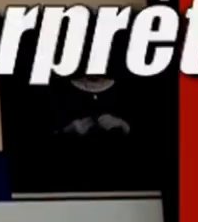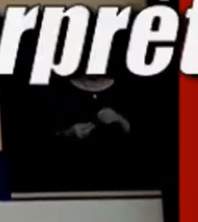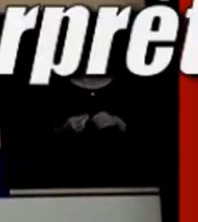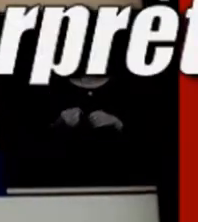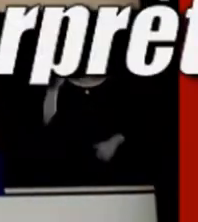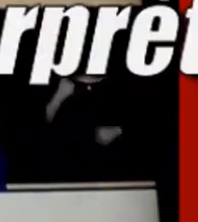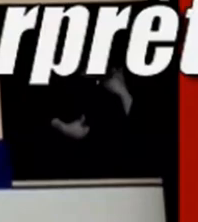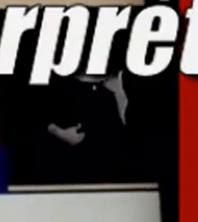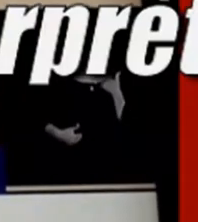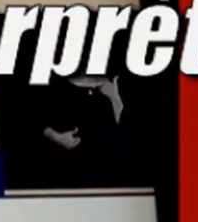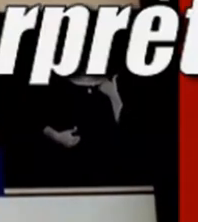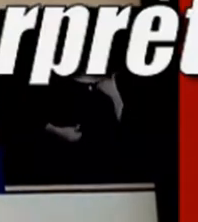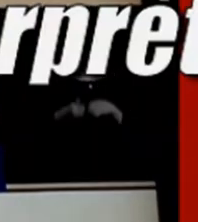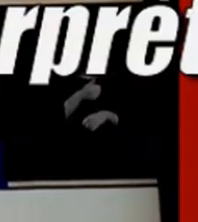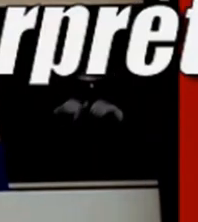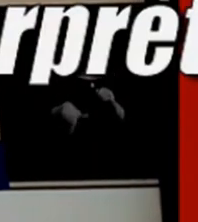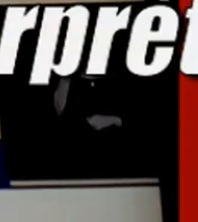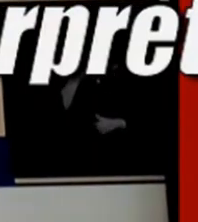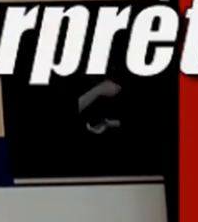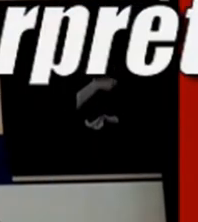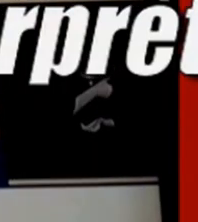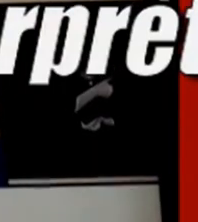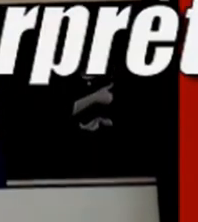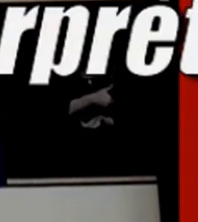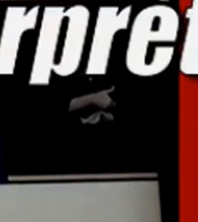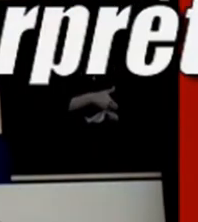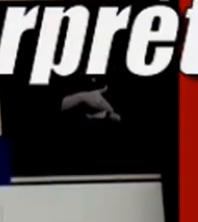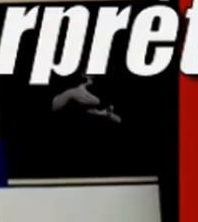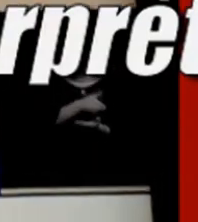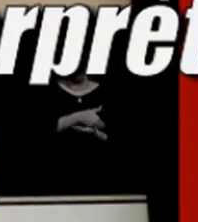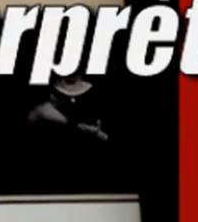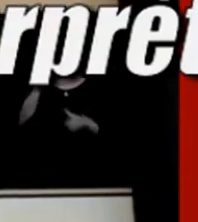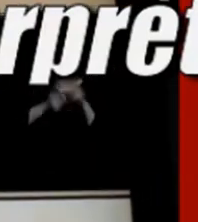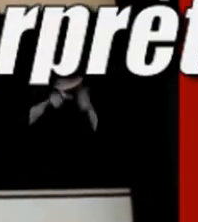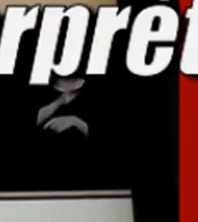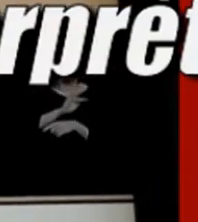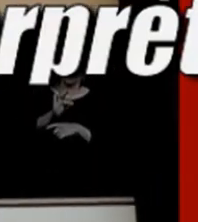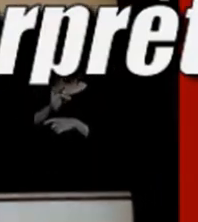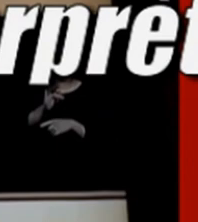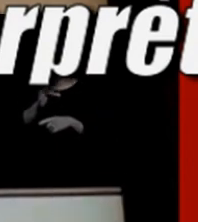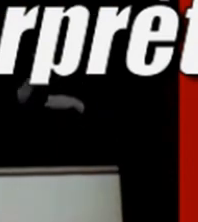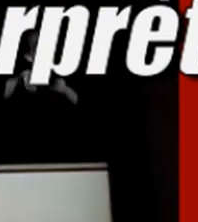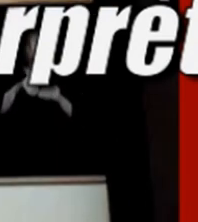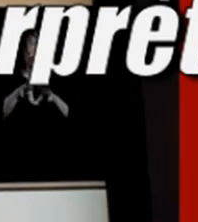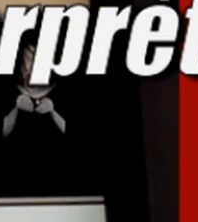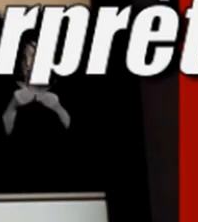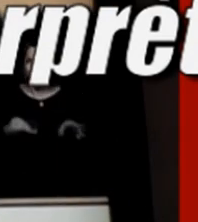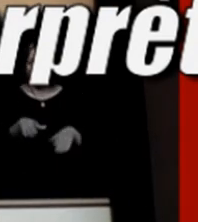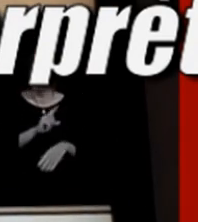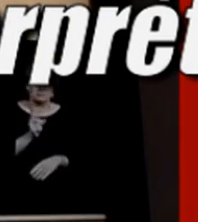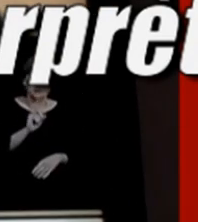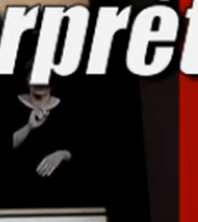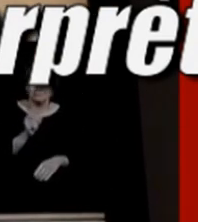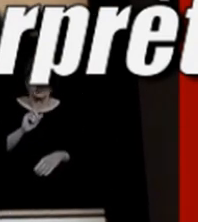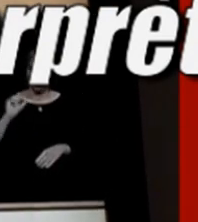simplement 12 millions de Françaises et de Français, bien plus si l'on prend en compte les familles. Chacun d'entre nous peut y être